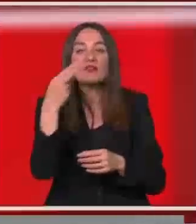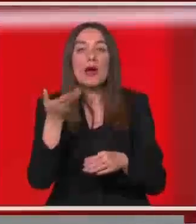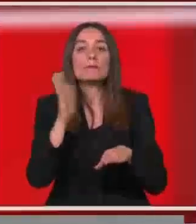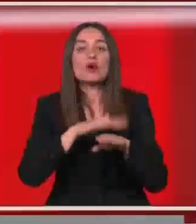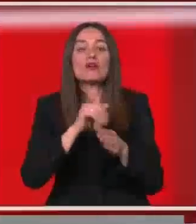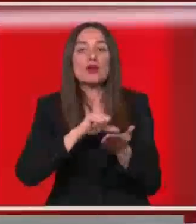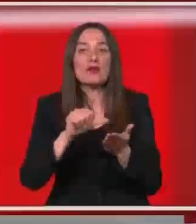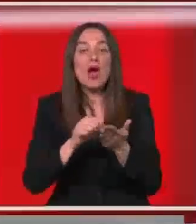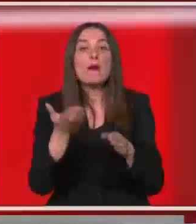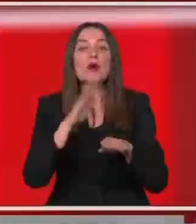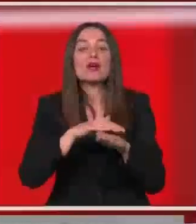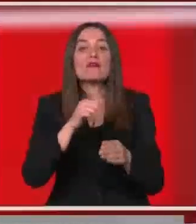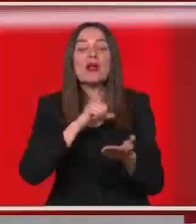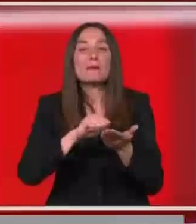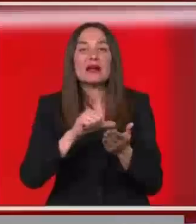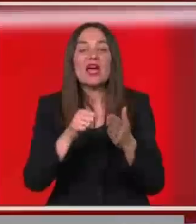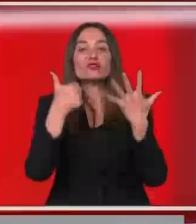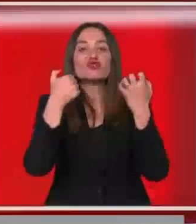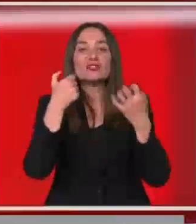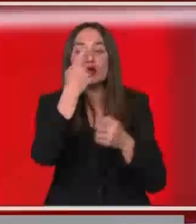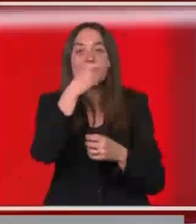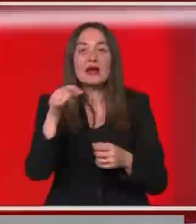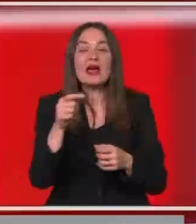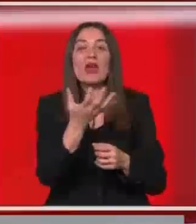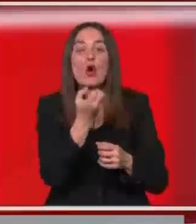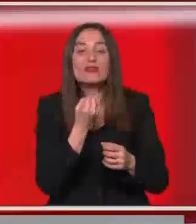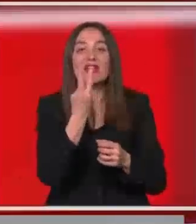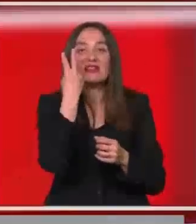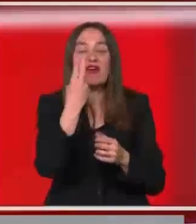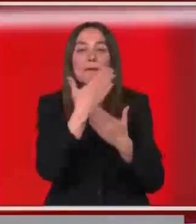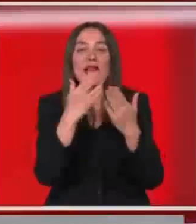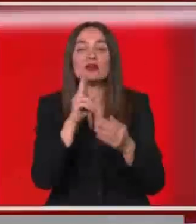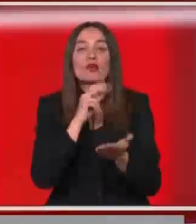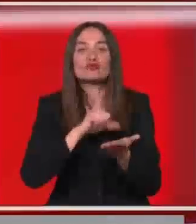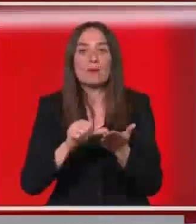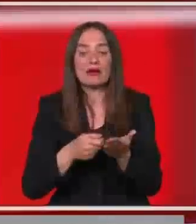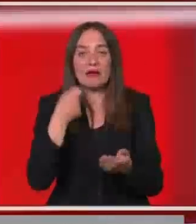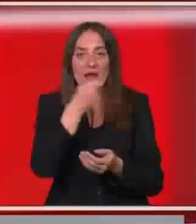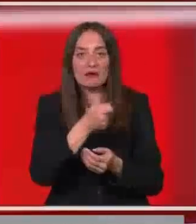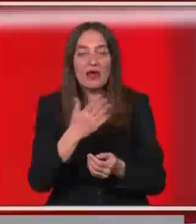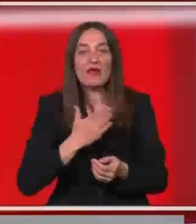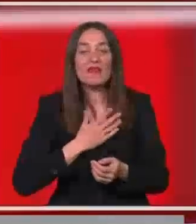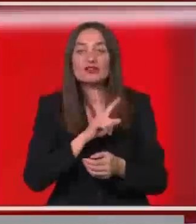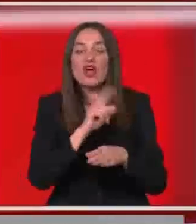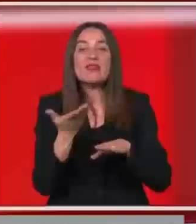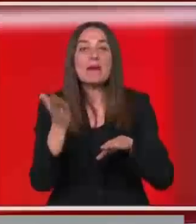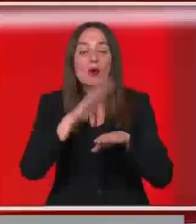banaka. Pokrivenost banaka je cirka 600 miliona od 2 milijarde koje će banke dati privredi. Znači, naš nepokriveni deo rizika je